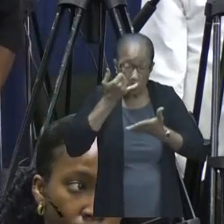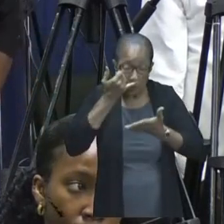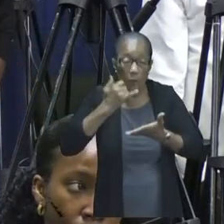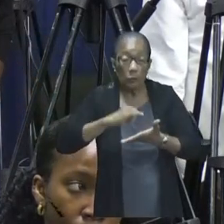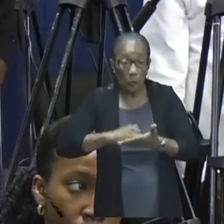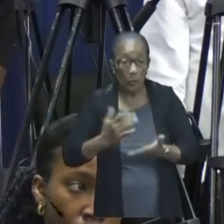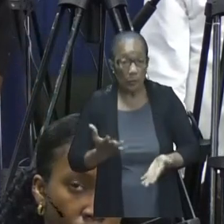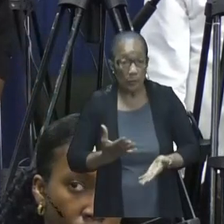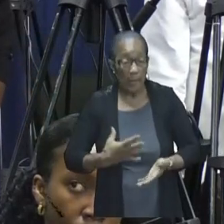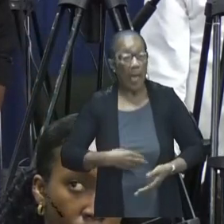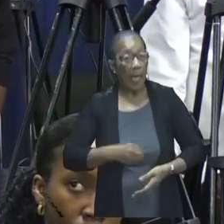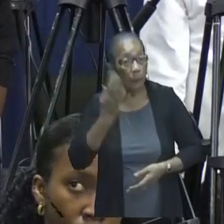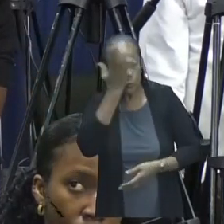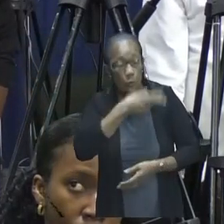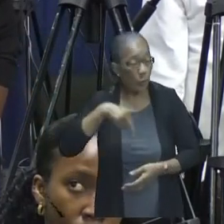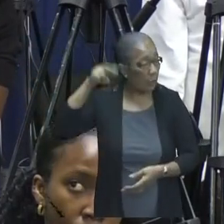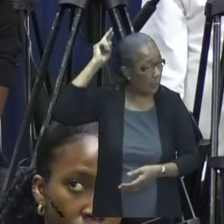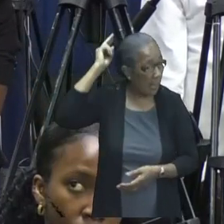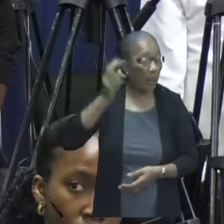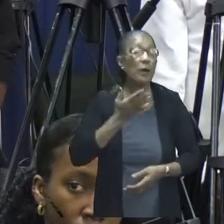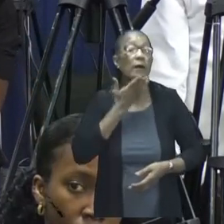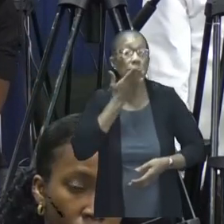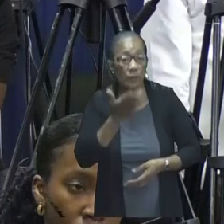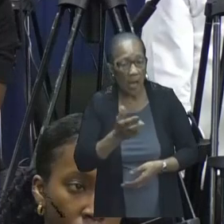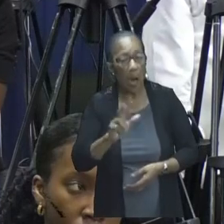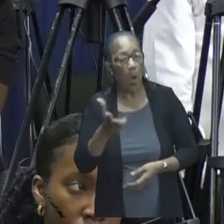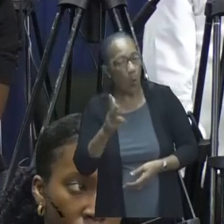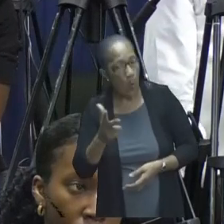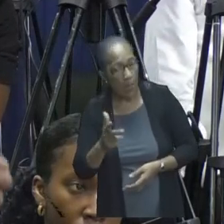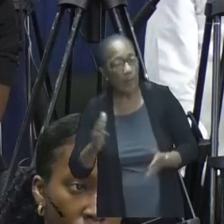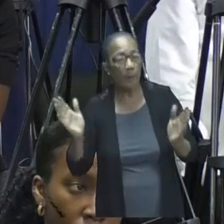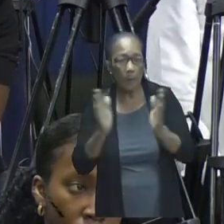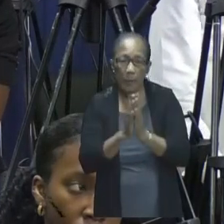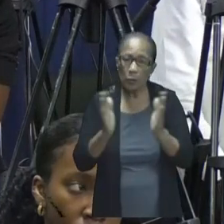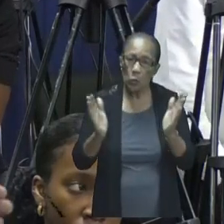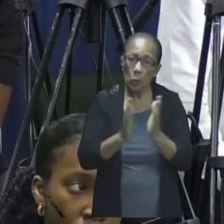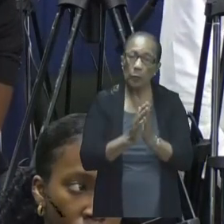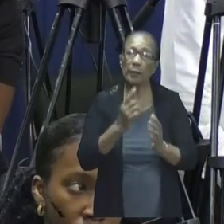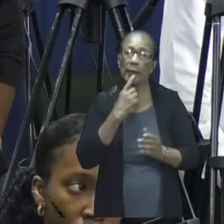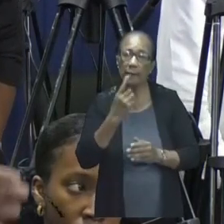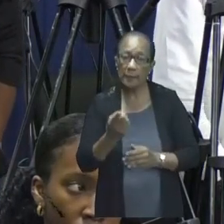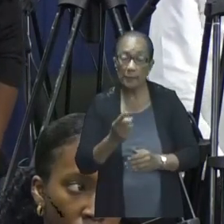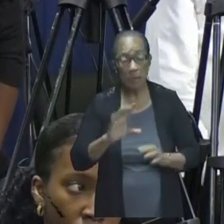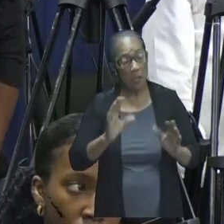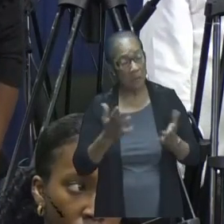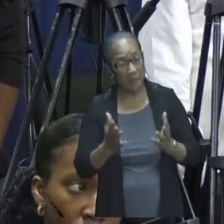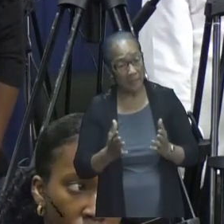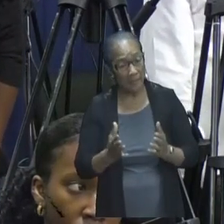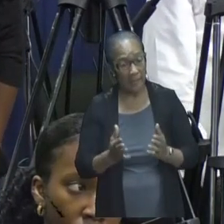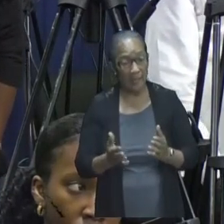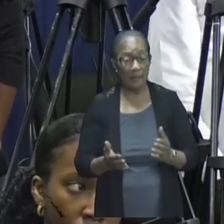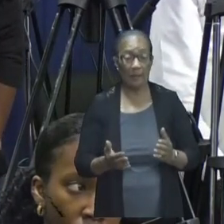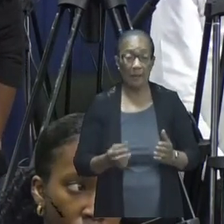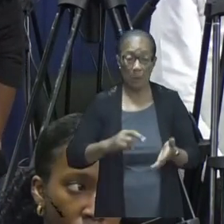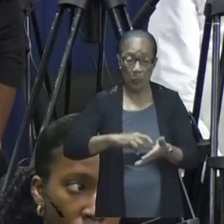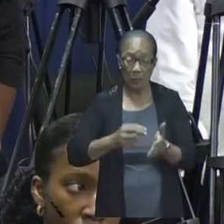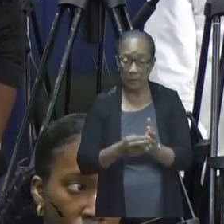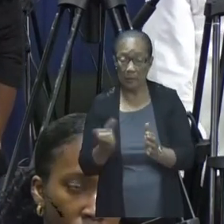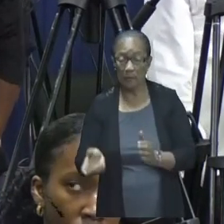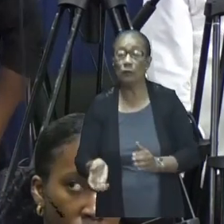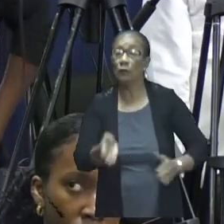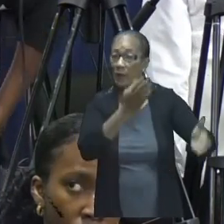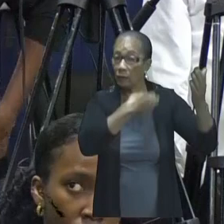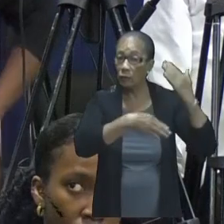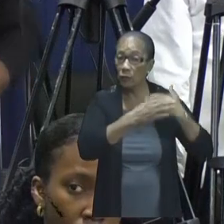gevraag vangen de brazilianen uitwerken periode dateren dat zij het machine liefde van het vorige kabinet dit kabinet kunt u ons